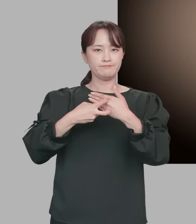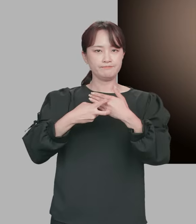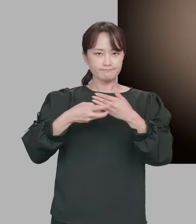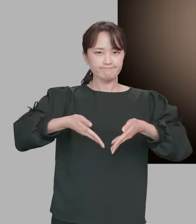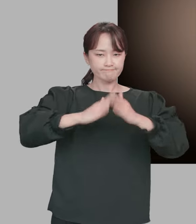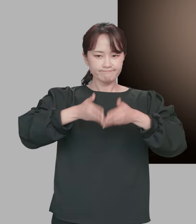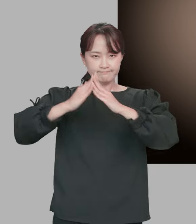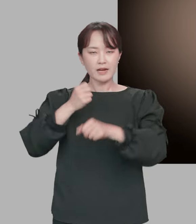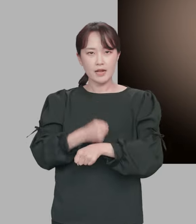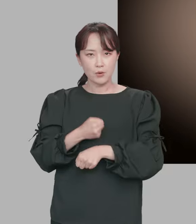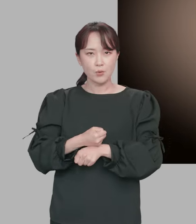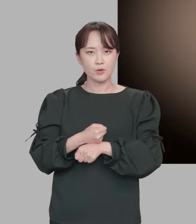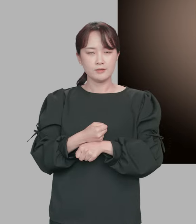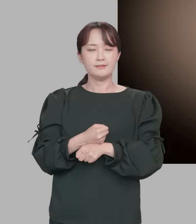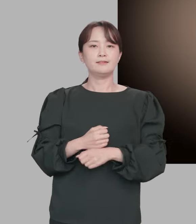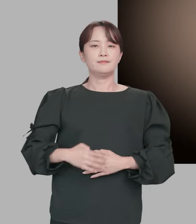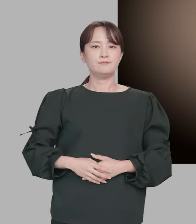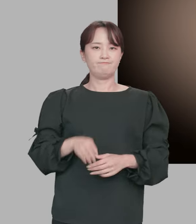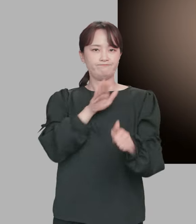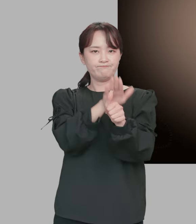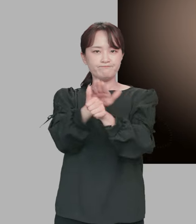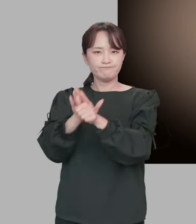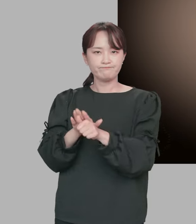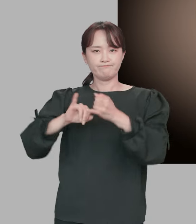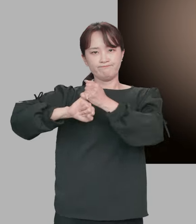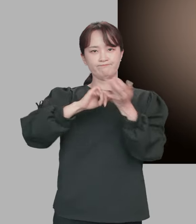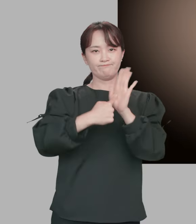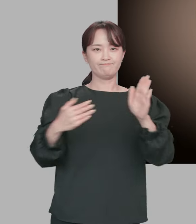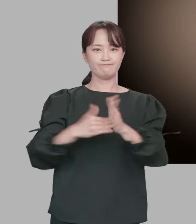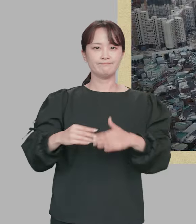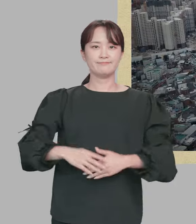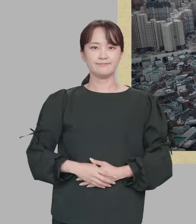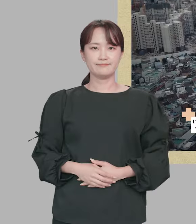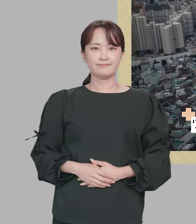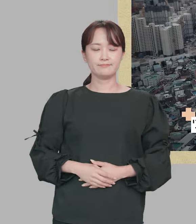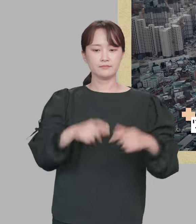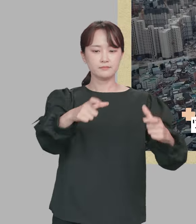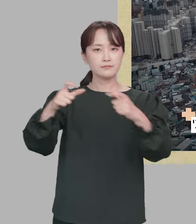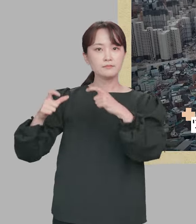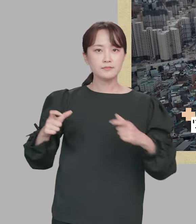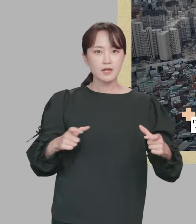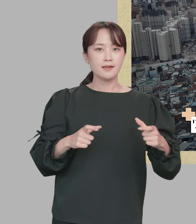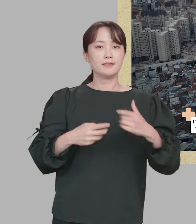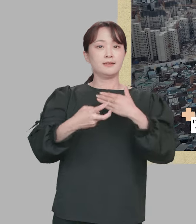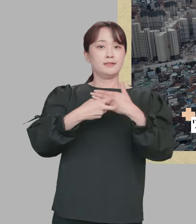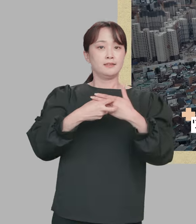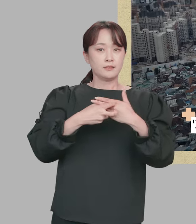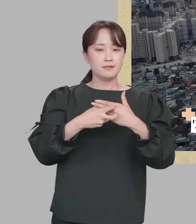이 병원 간의 네트워크를 강화하는 데에도 지원을 아끼지 않겠다고 했습니다. 지역의료